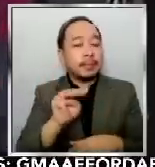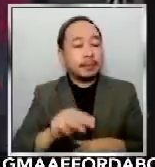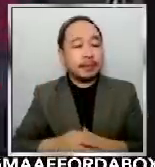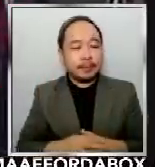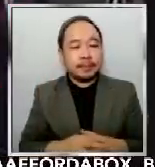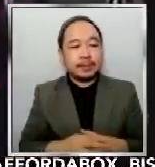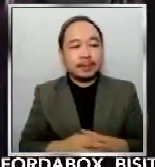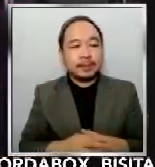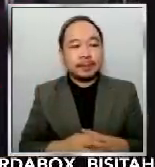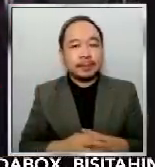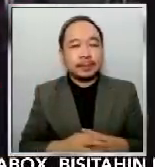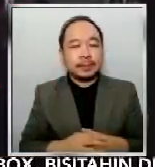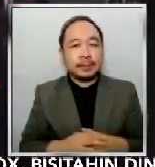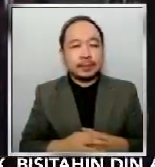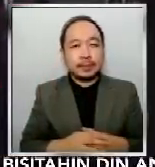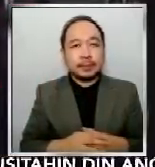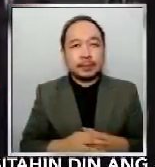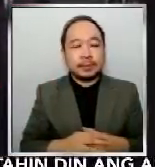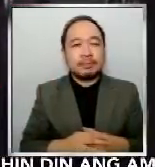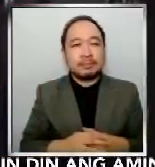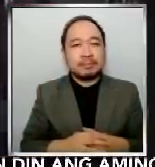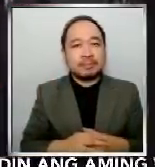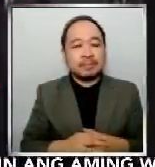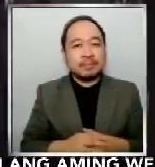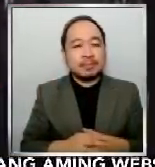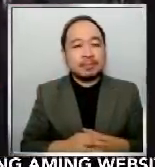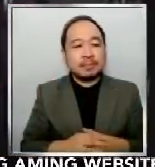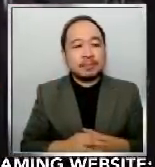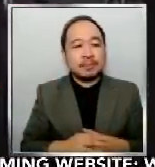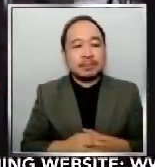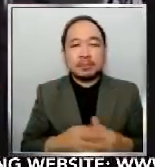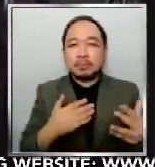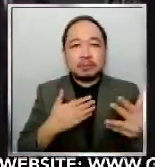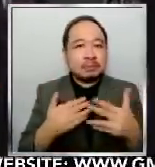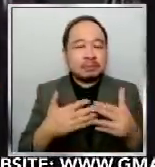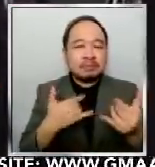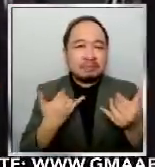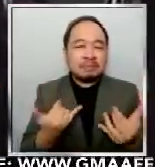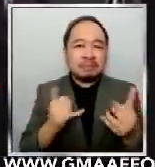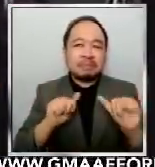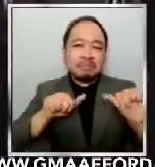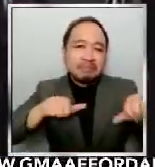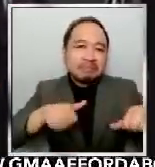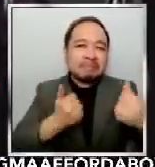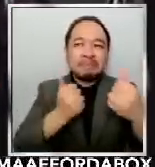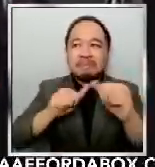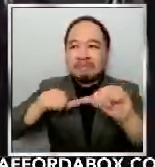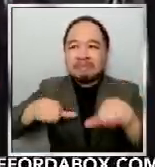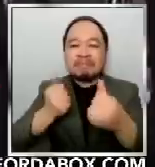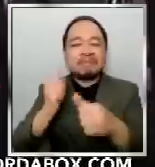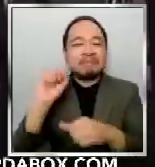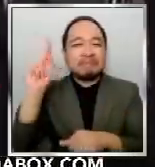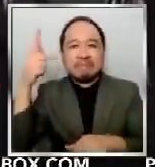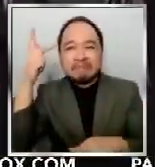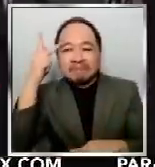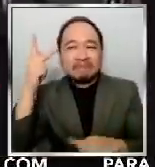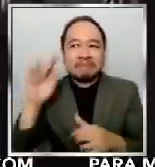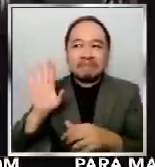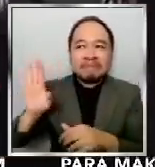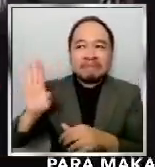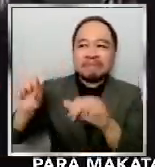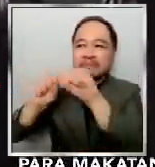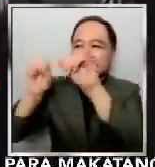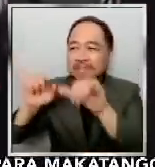Makusog ang sakong buot, nadawa anong kusog kan sa indang politika, kan sa indang makinarya, dawa